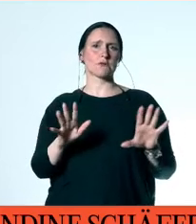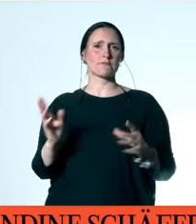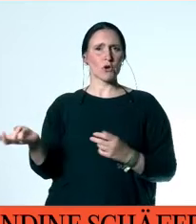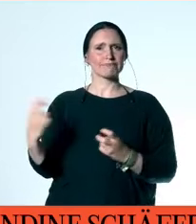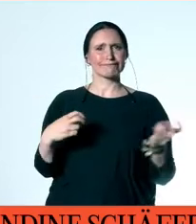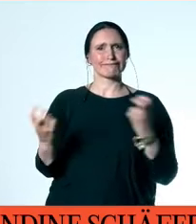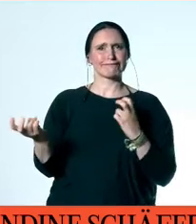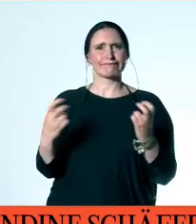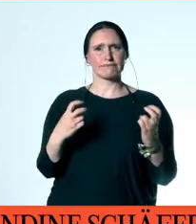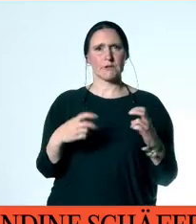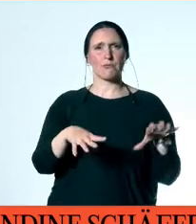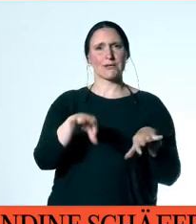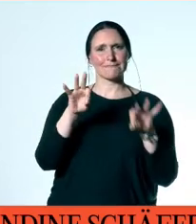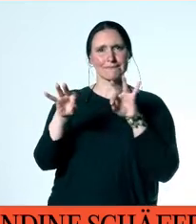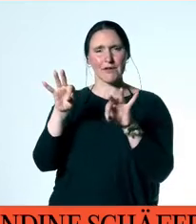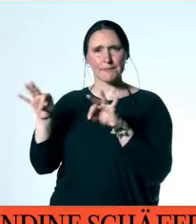Die wir dann im